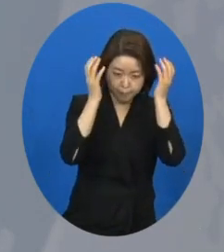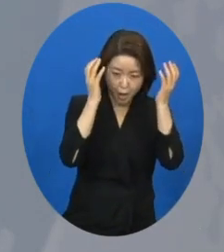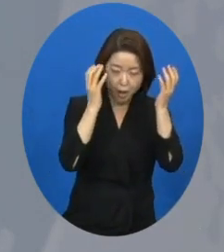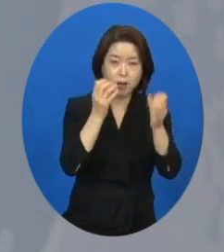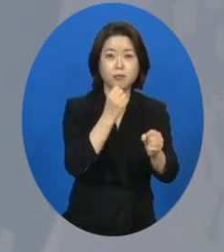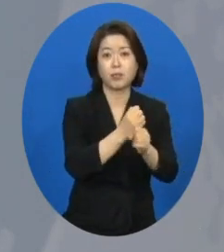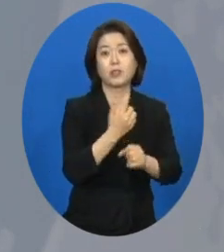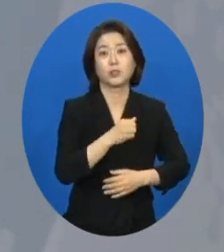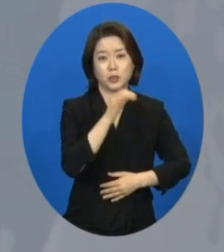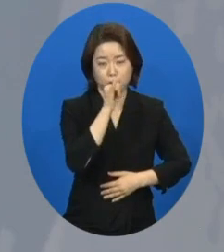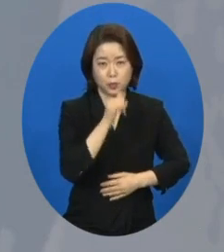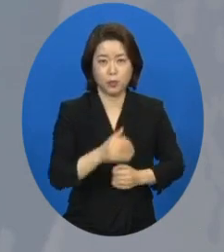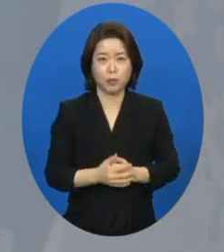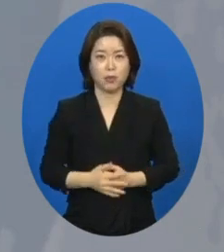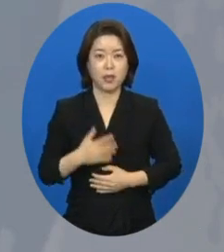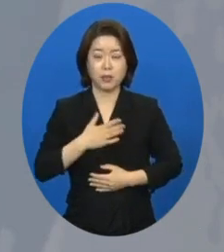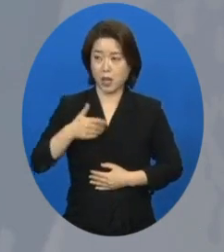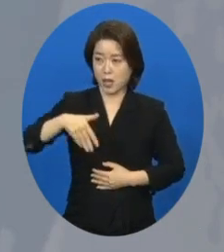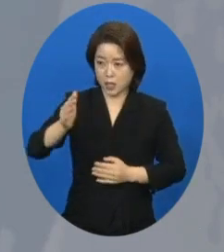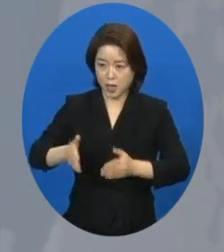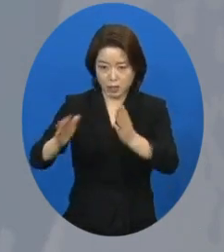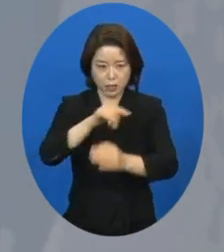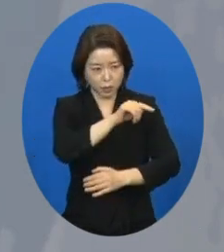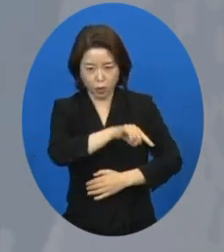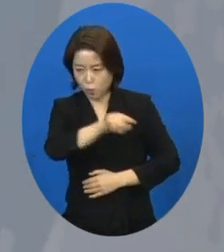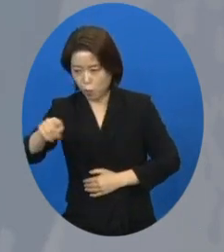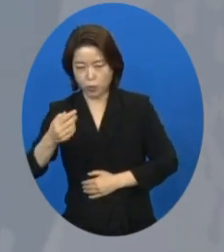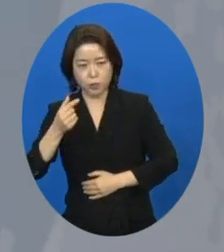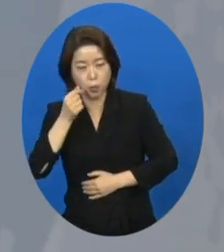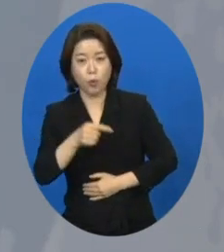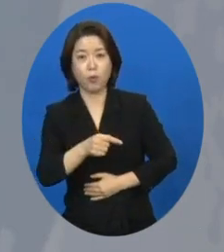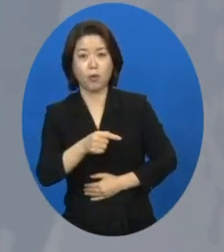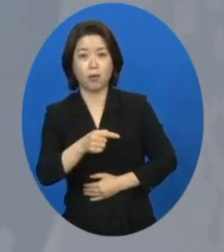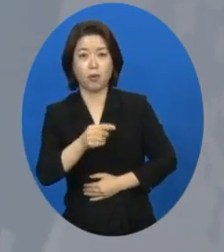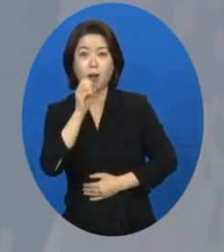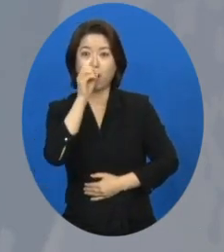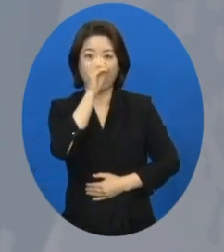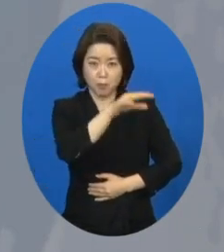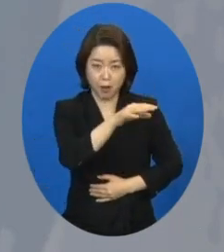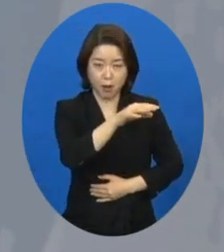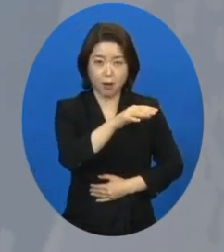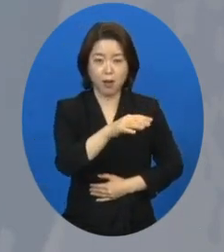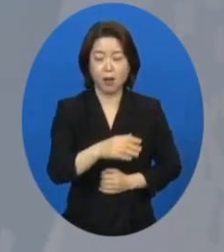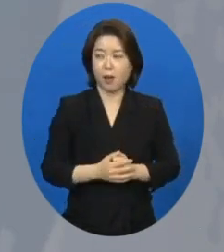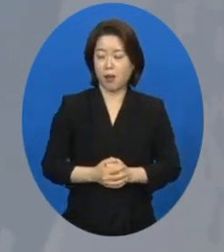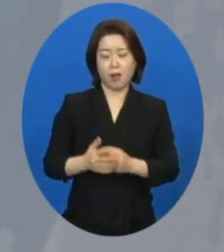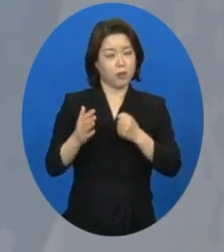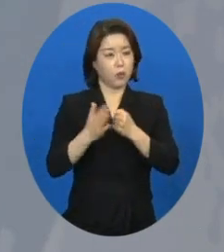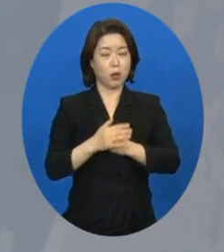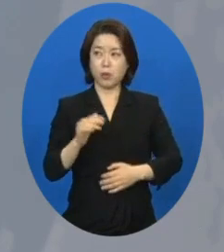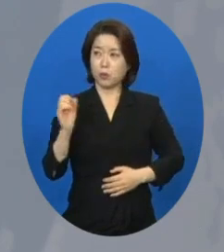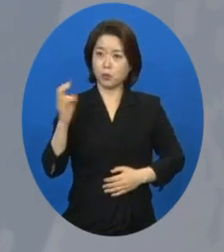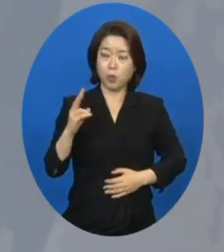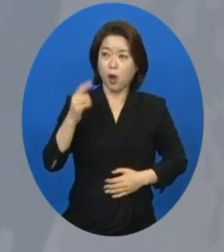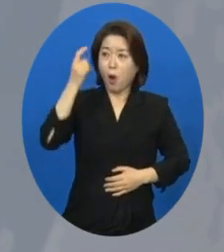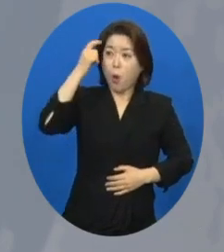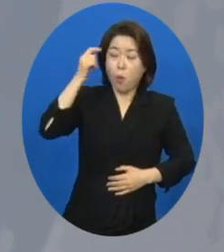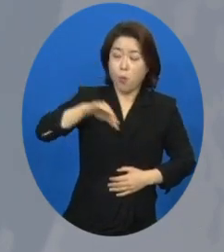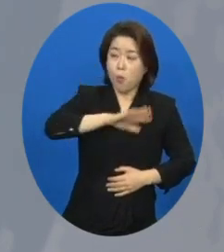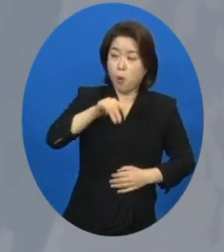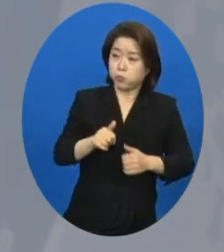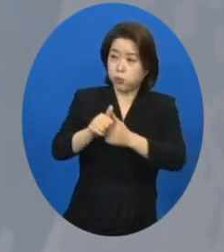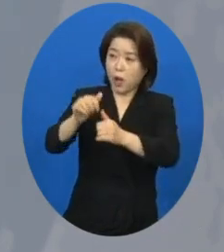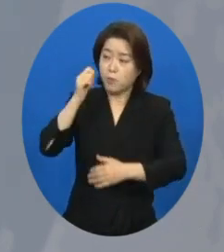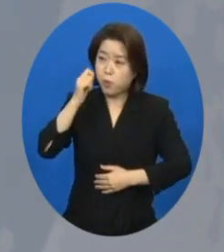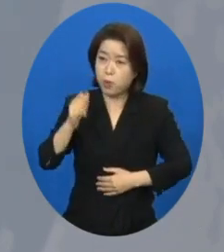되고 내가 가는 길을 이제는 너희들이 따라올 수가 없다. 그래서 또 주님 왜 우리는 못